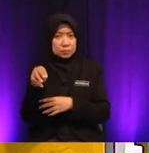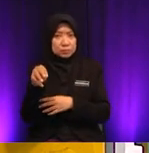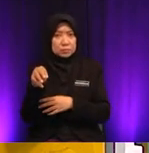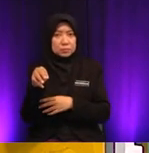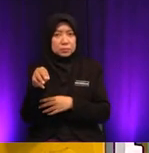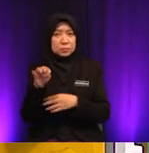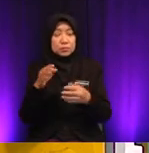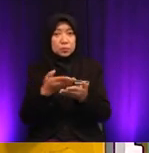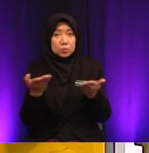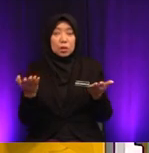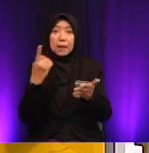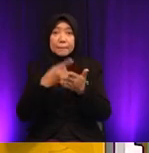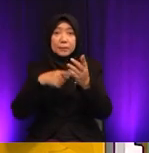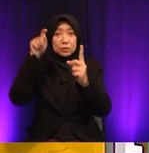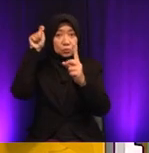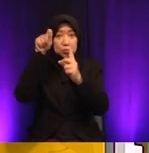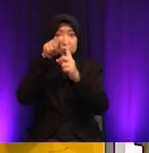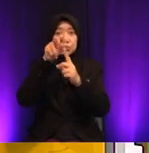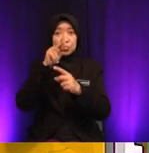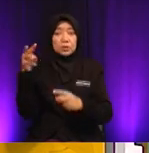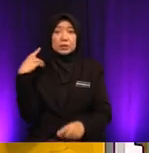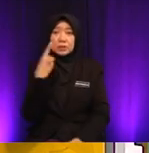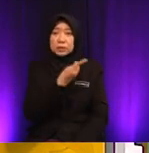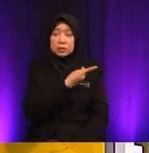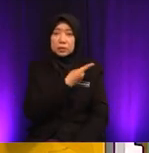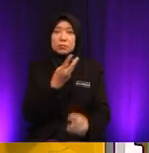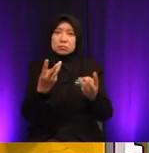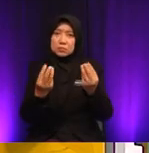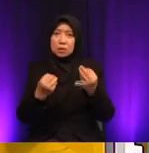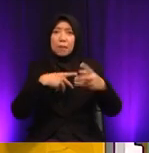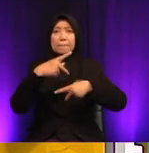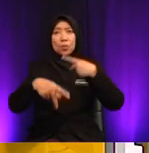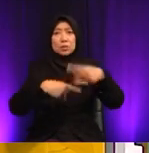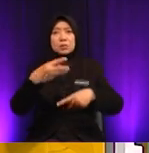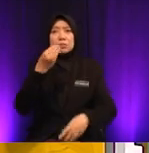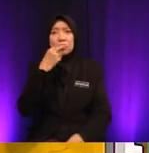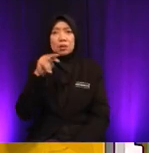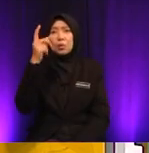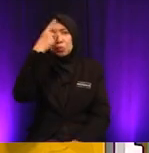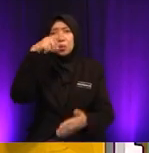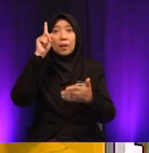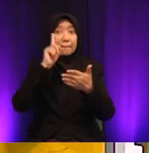Apakah tujuan kita untuk memprosesan makanan apa tujuan